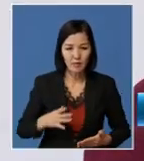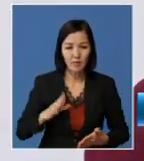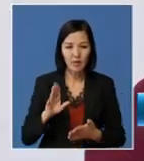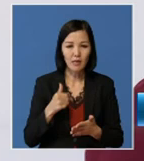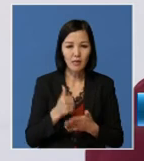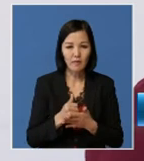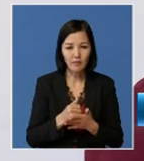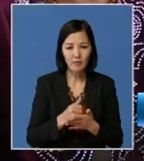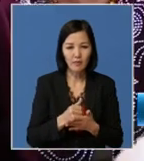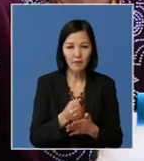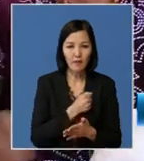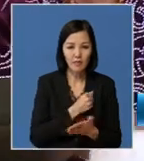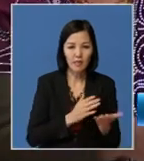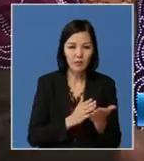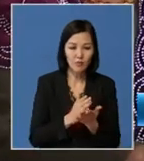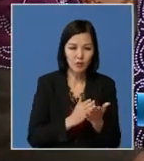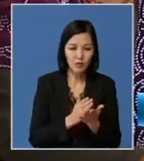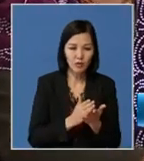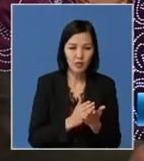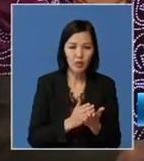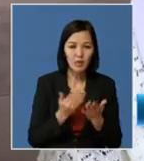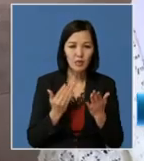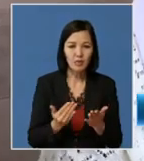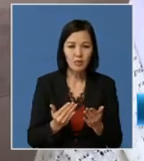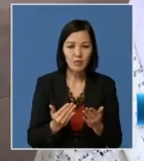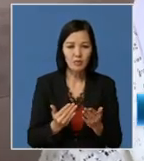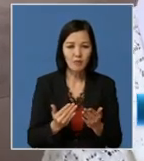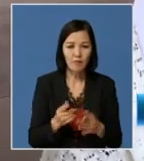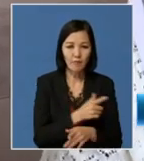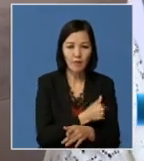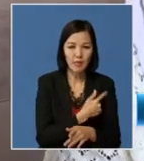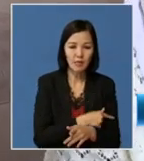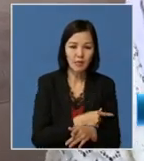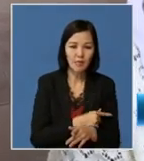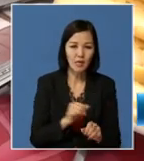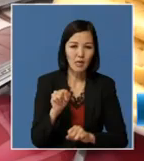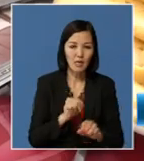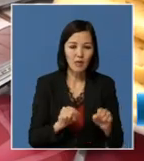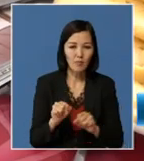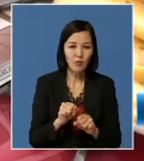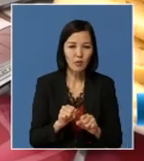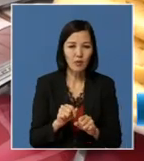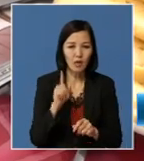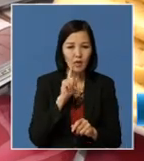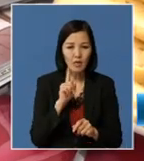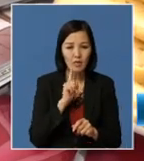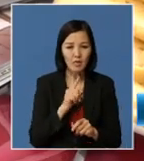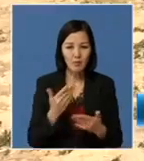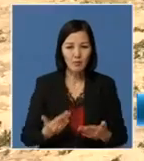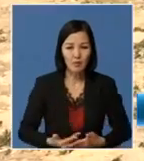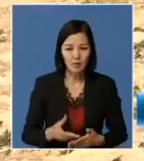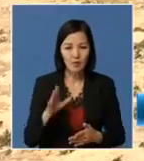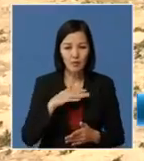семьи – военнослужащий по контракту, супруга-санитарка райбольницы. Заработанных денег хватает лишь на аренду жилья и